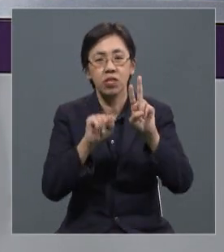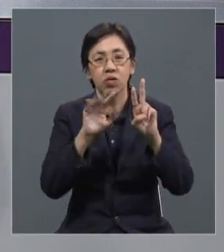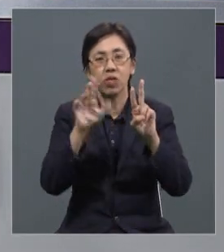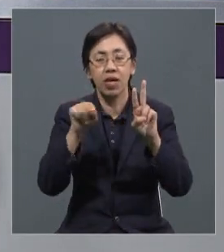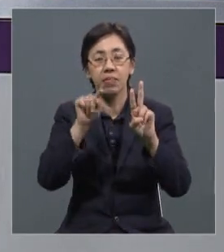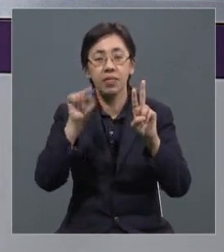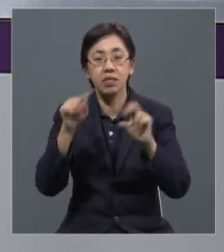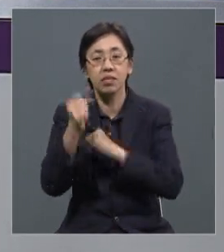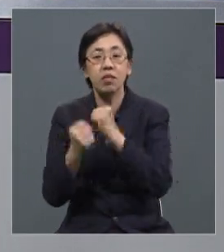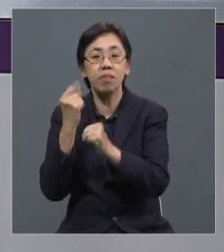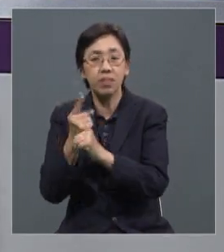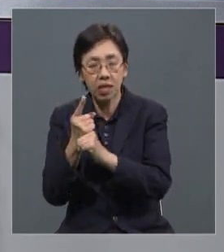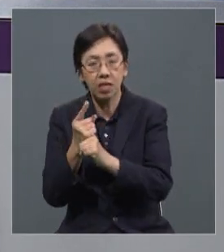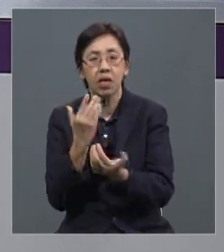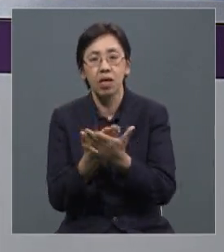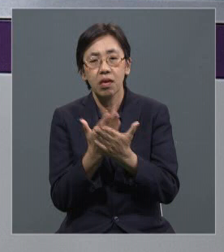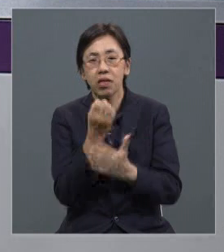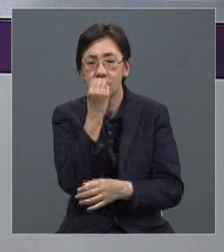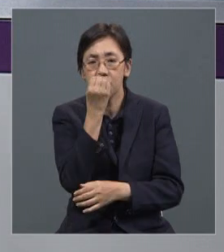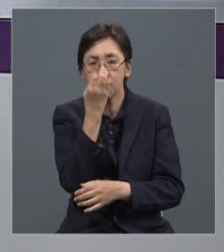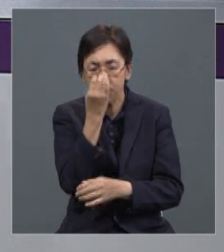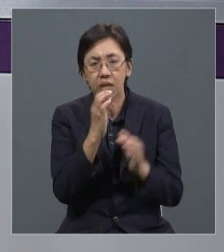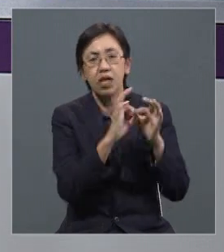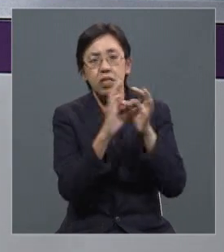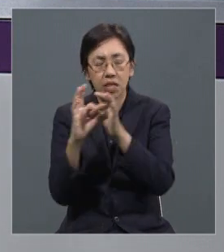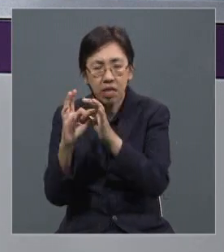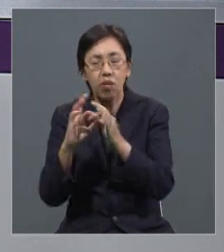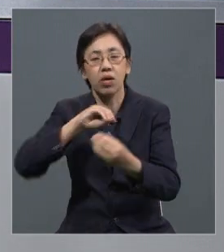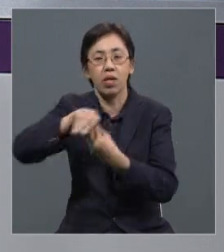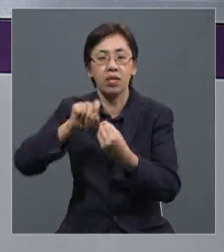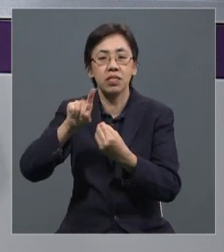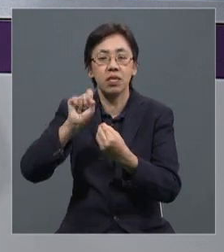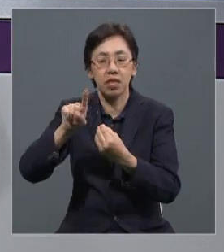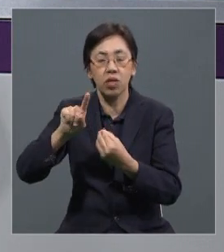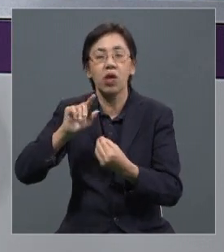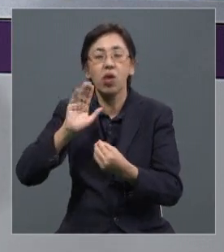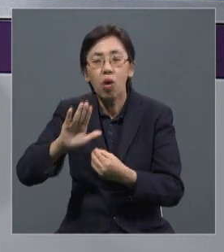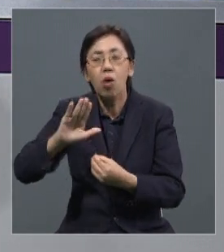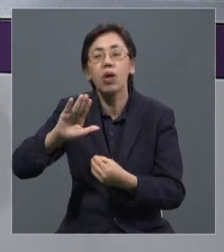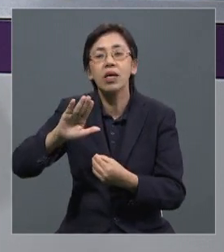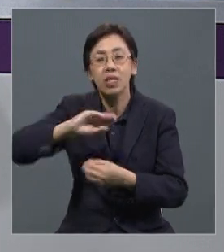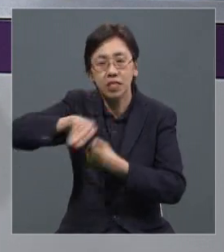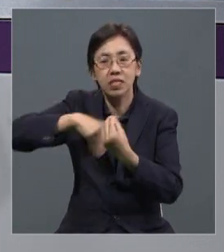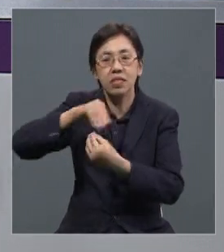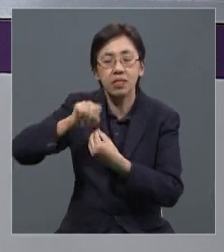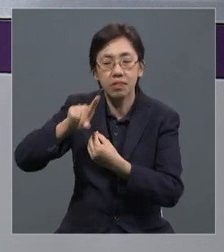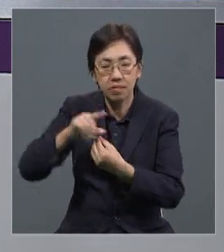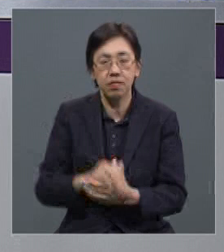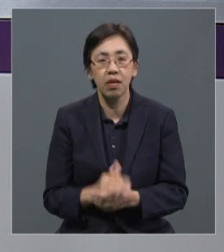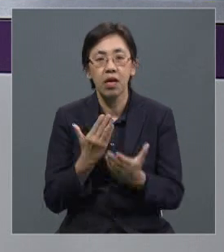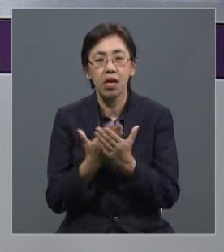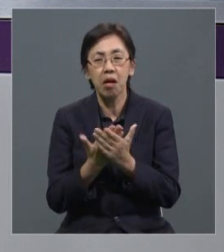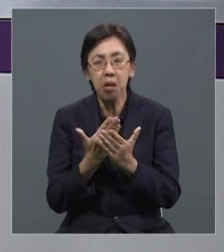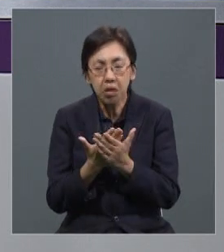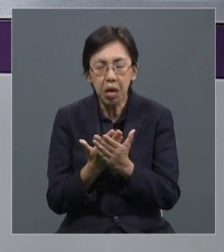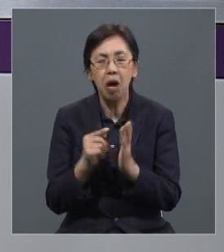2.5% ต่อปีเนี้ยมันเป็นอัตราดอกเบี้ยที่สอดคล้องกับเศรษฐกิจการฟื้นตัวทางเศรษฐกิจและเงินเฟ้อที่ป